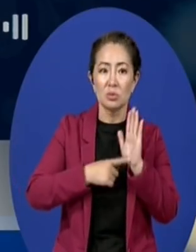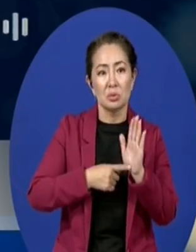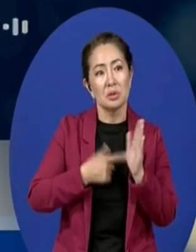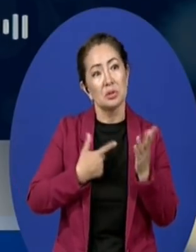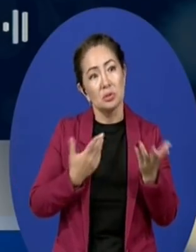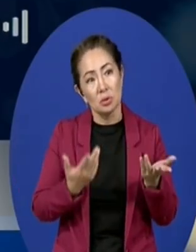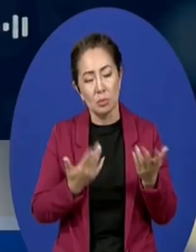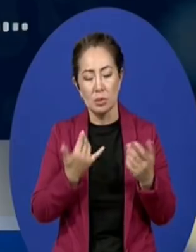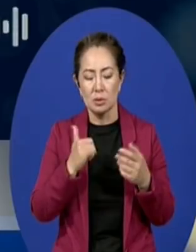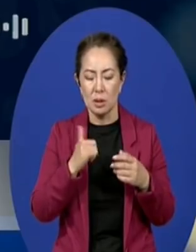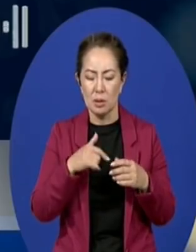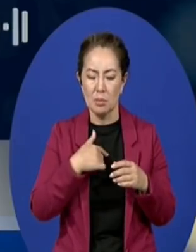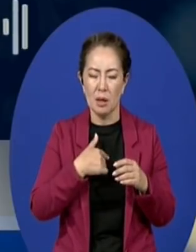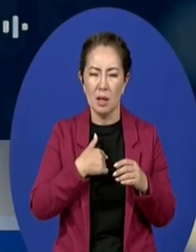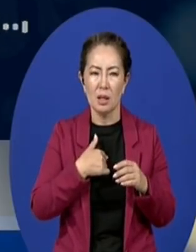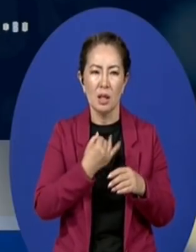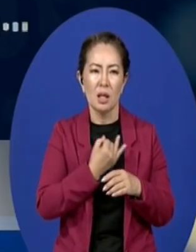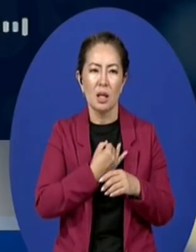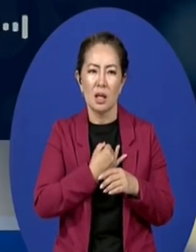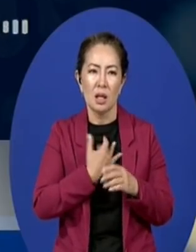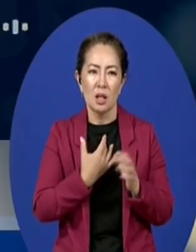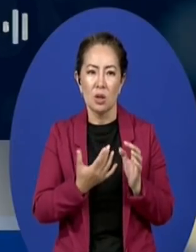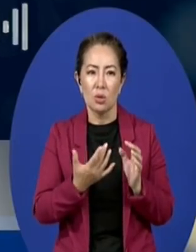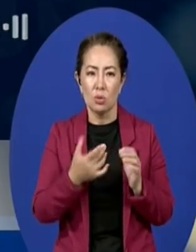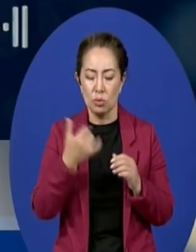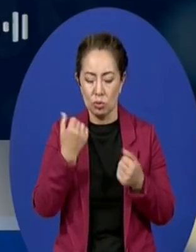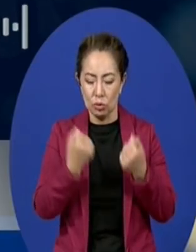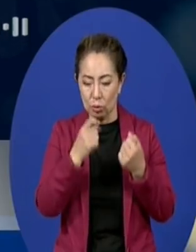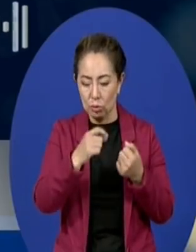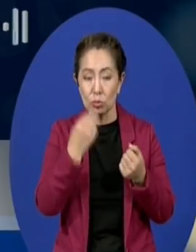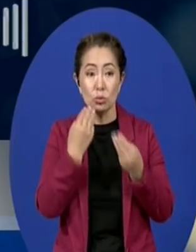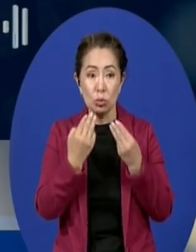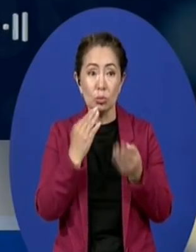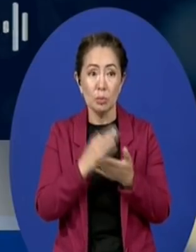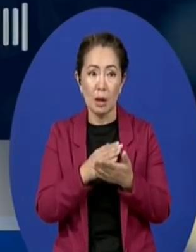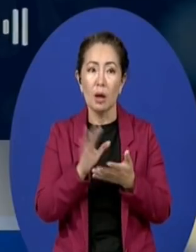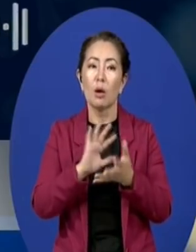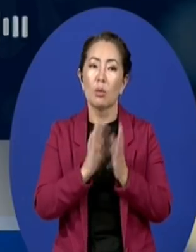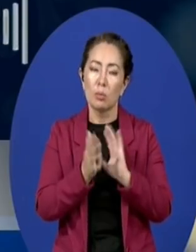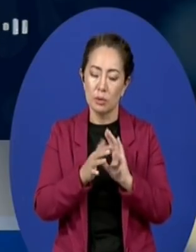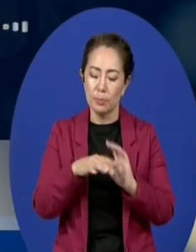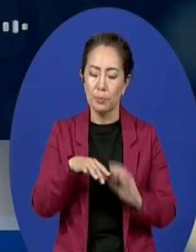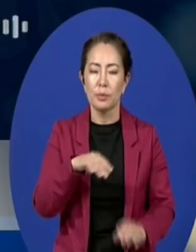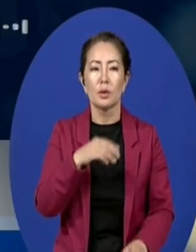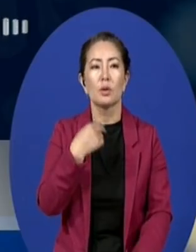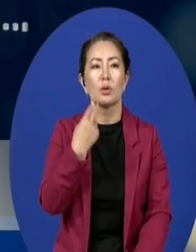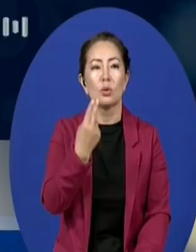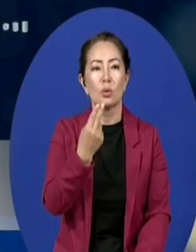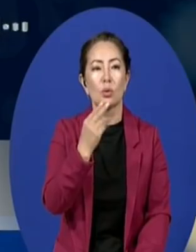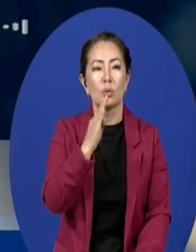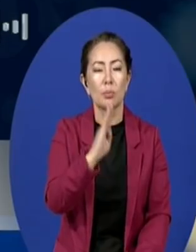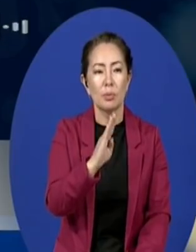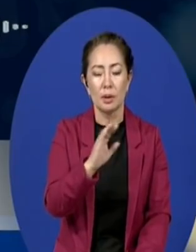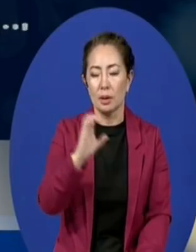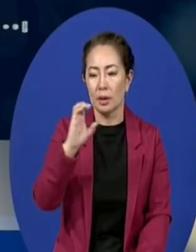уу зарим нэг манад өгөхгүй жолооч нар бол тэгээ шүүмжлэлтэй амтж ийлээ. А ер нь бол UB cab явдаг жолооч нар бол тасалдахгүй дуудлагатай